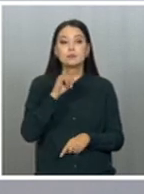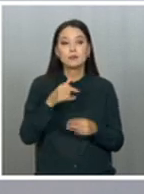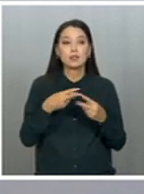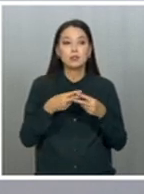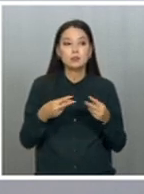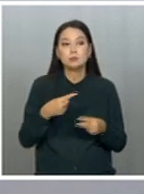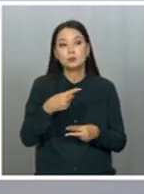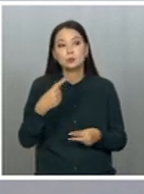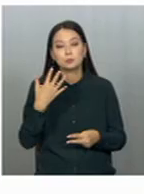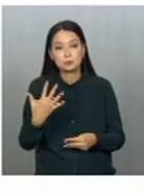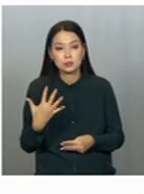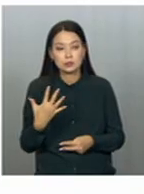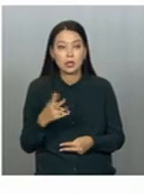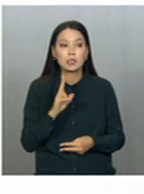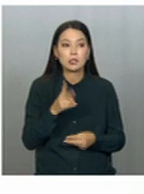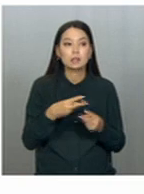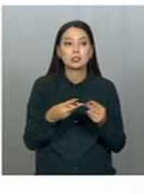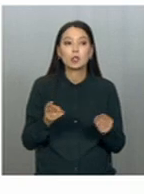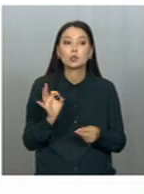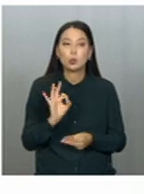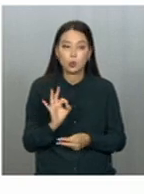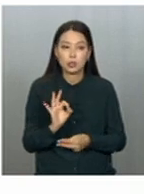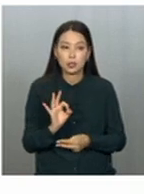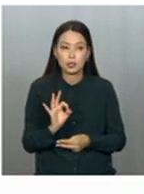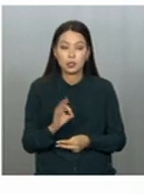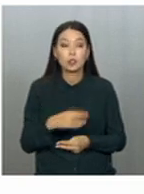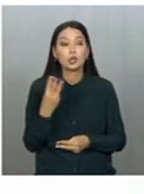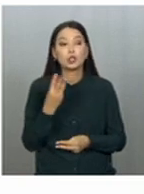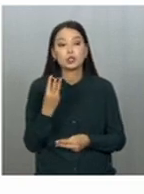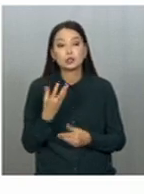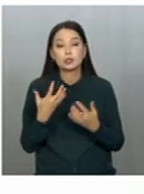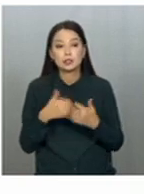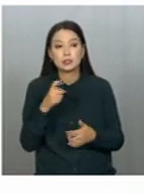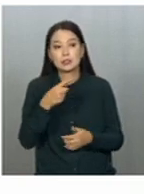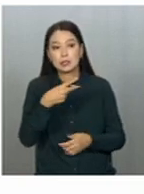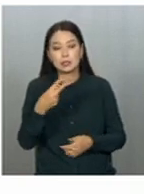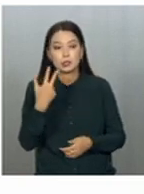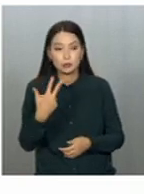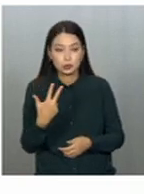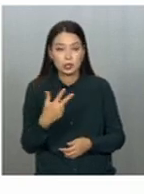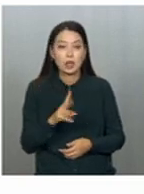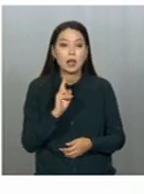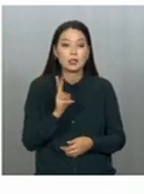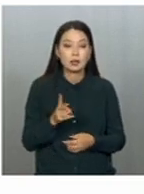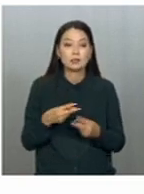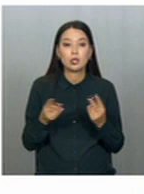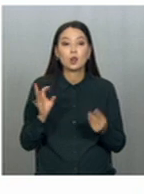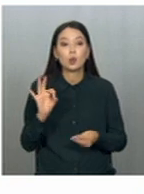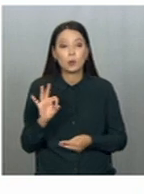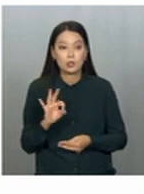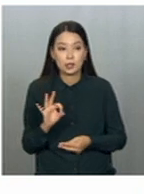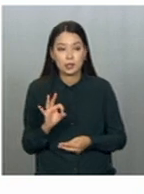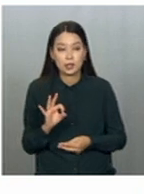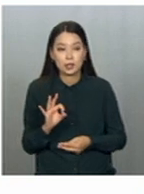минус 5-ке, k тең 0-ге. Үшіншісінде x тең 3-ке, k тең